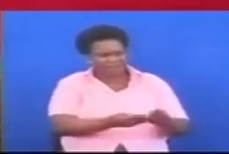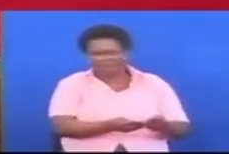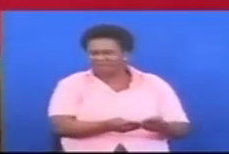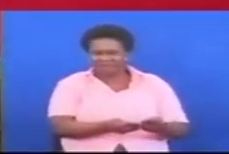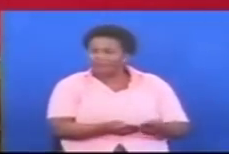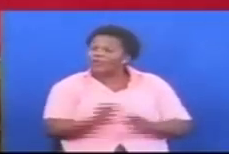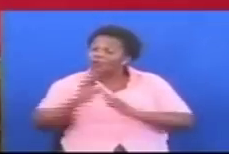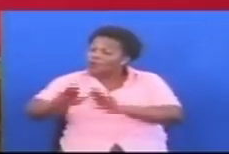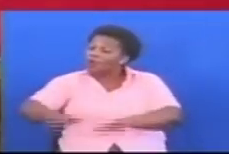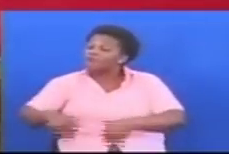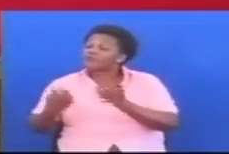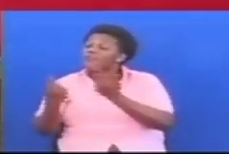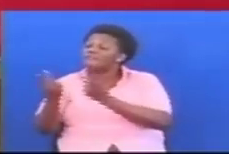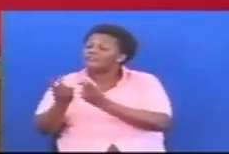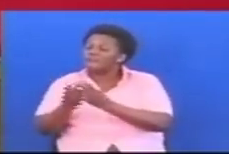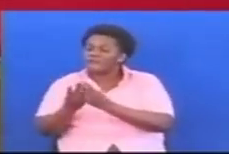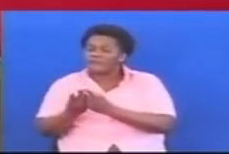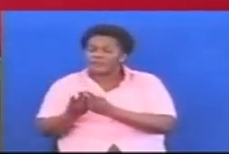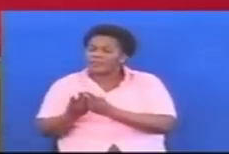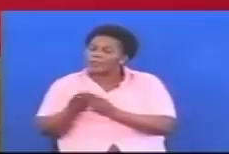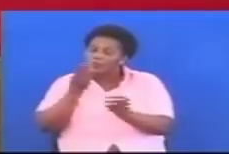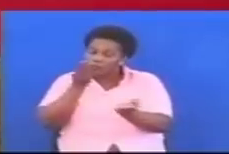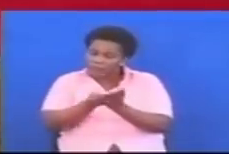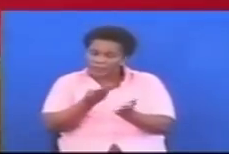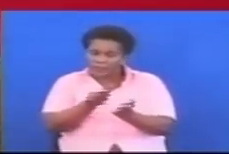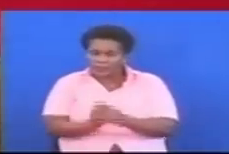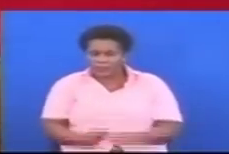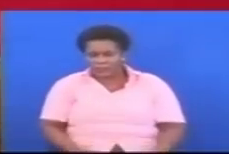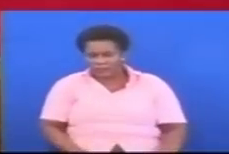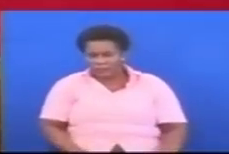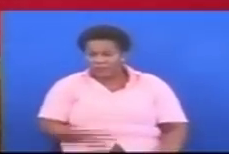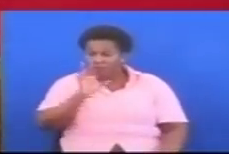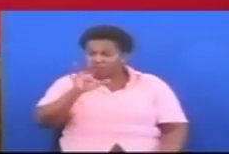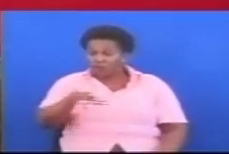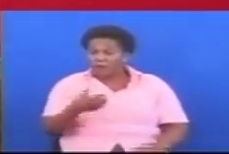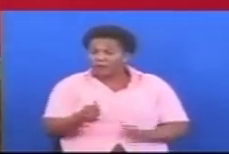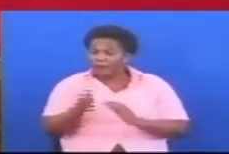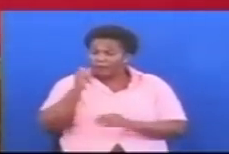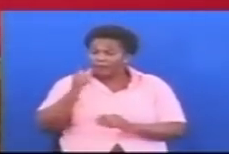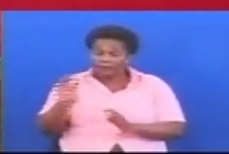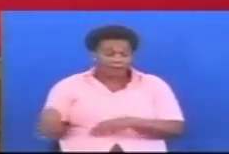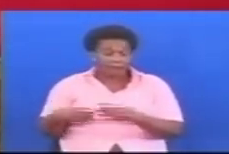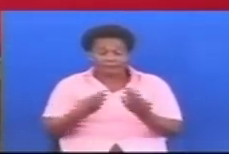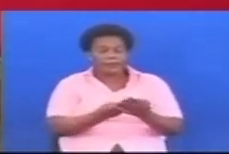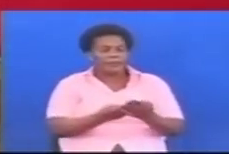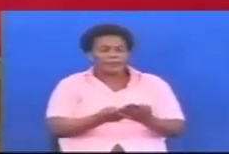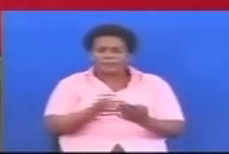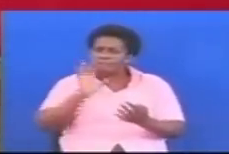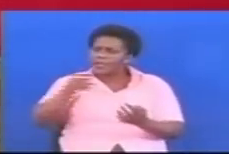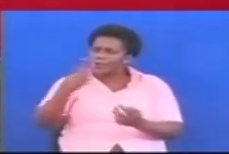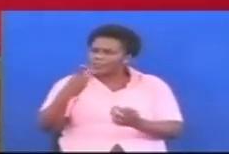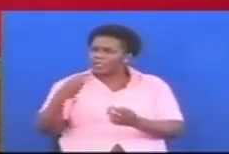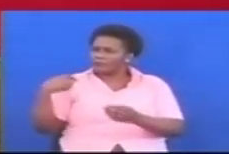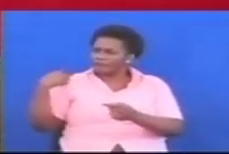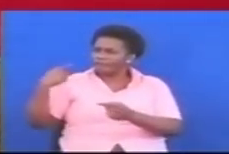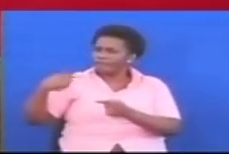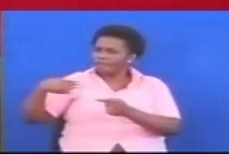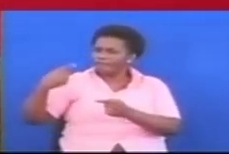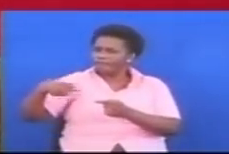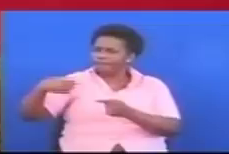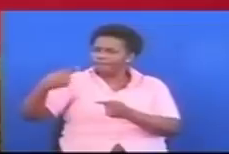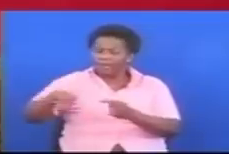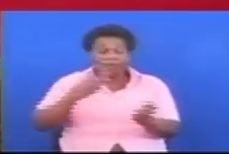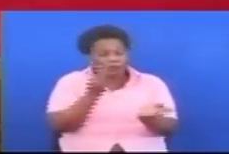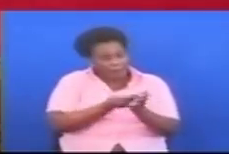tukufu lililopitishwa katika taarifa ya kamati iliyowasilishwa katika bunge lako tukufu kwa miaka mitatu mfululizo, mwaka 2017